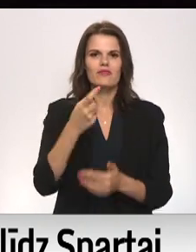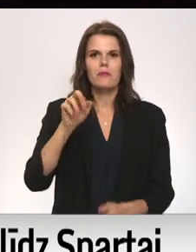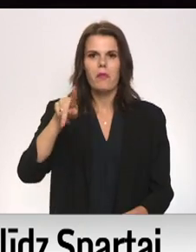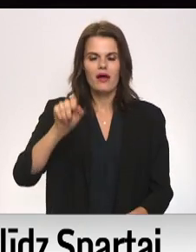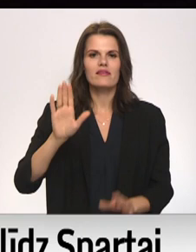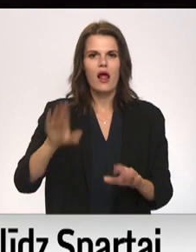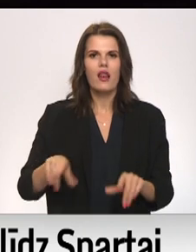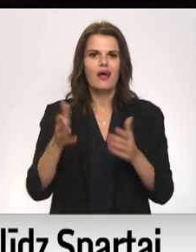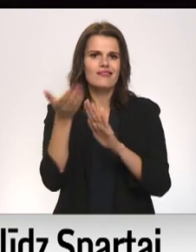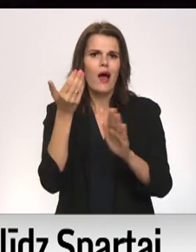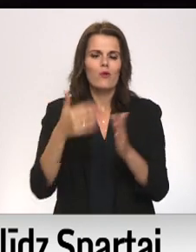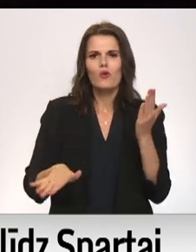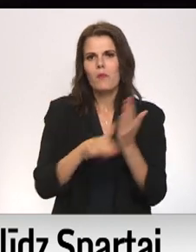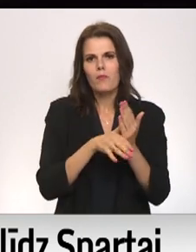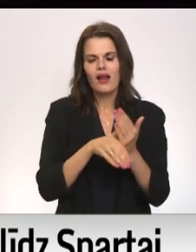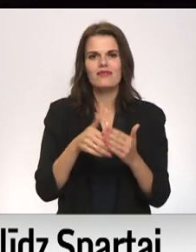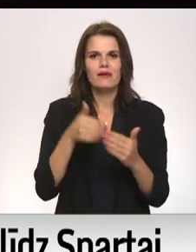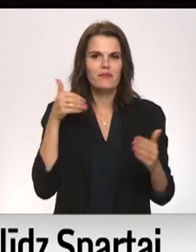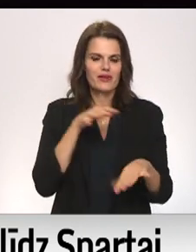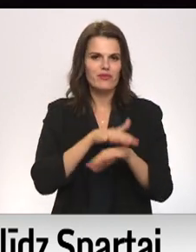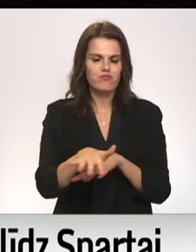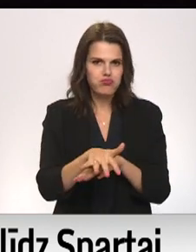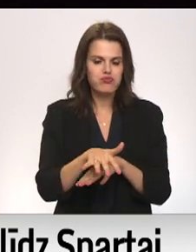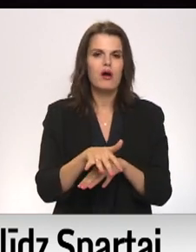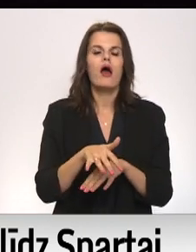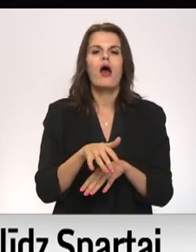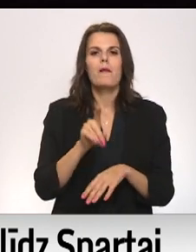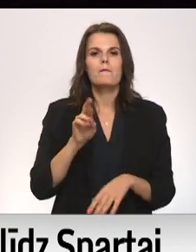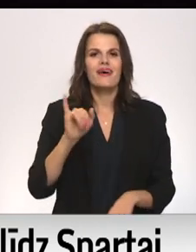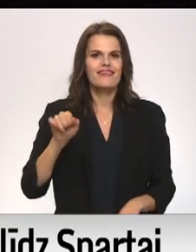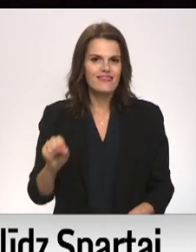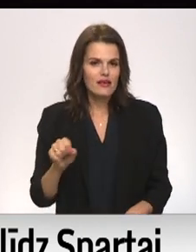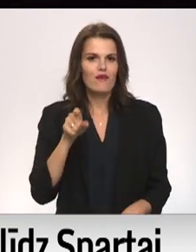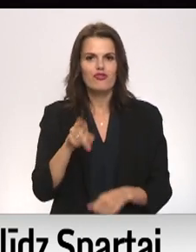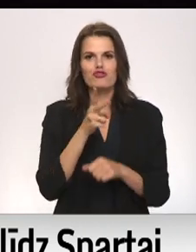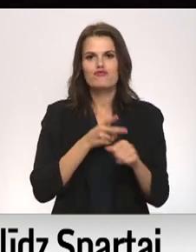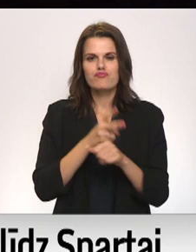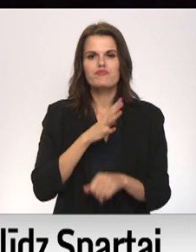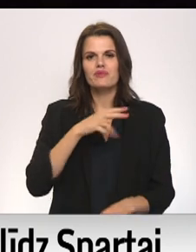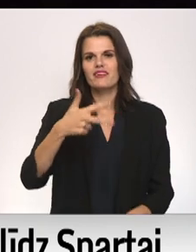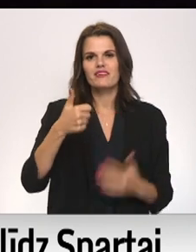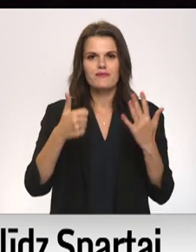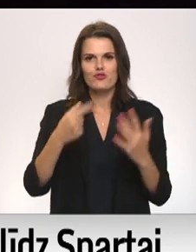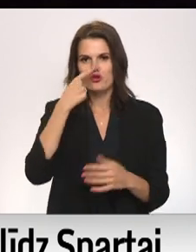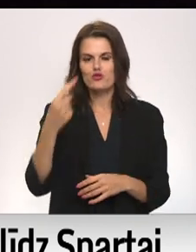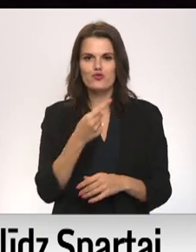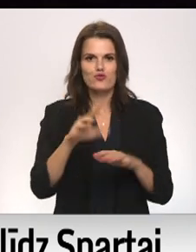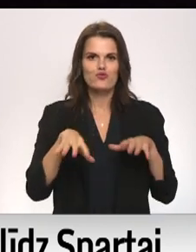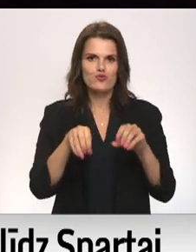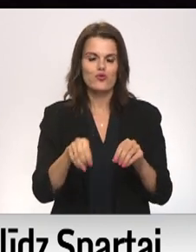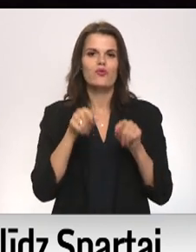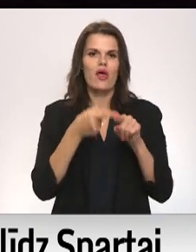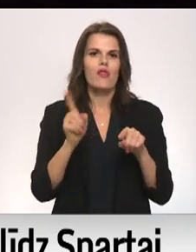lai dotos pēc palīdzības pirms persiešu iebrukuma. Feidipīds distanci noskrēja 36 stundās, un tāds tagad